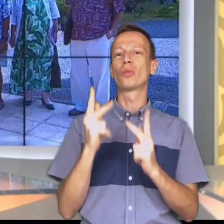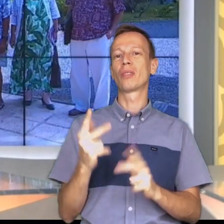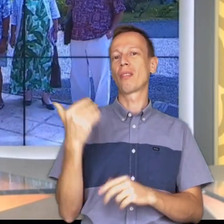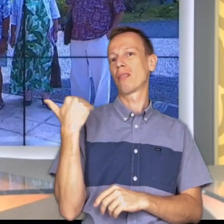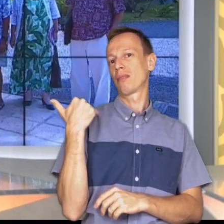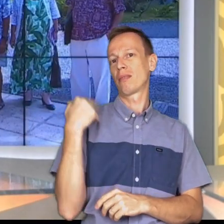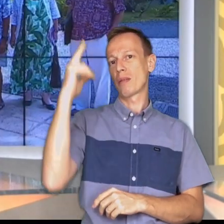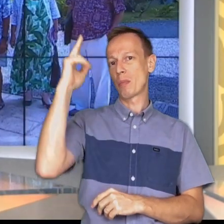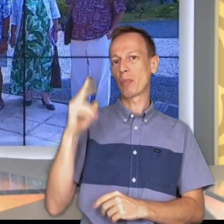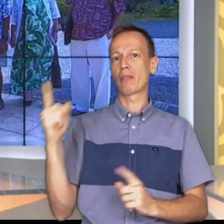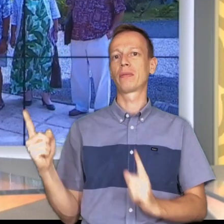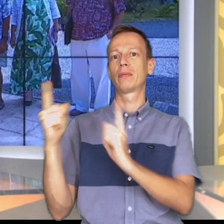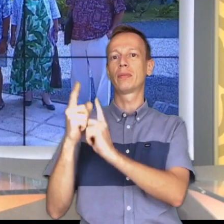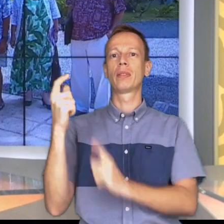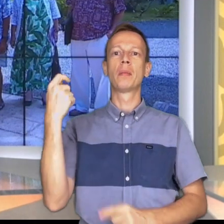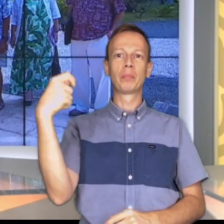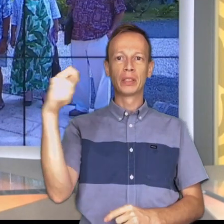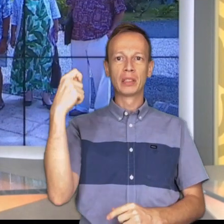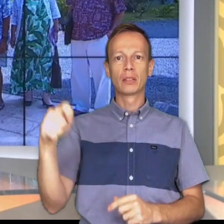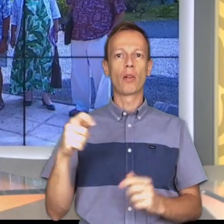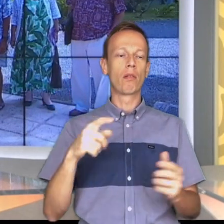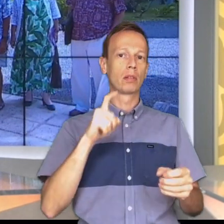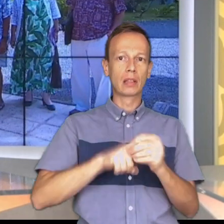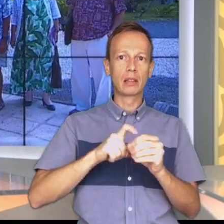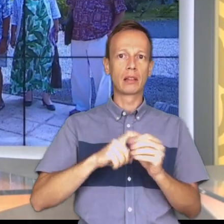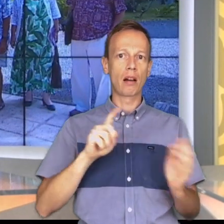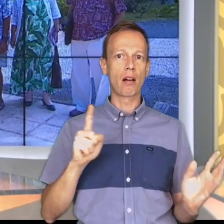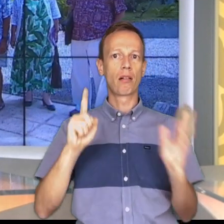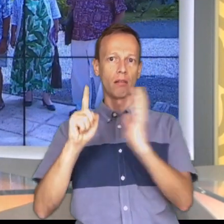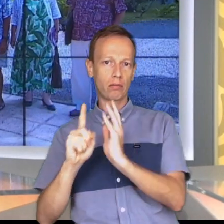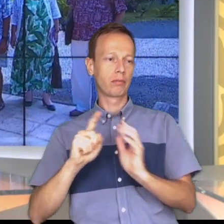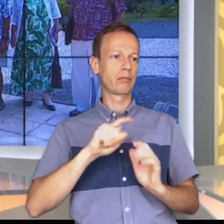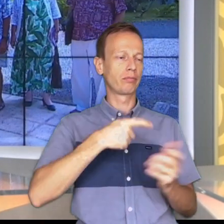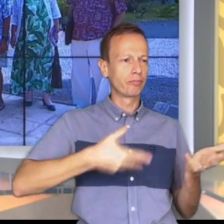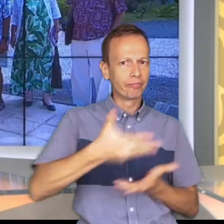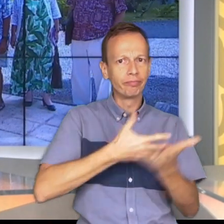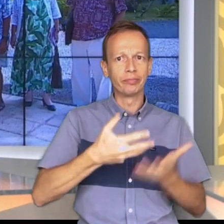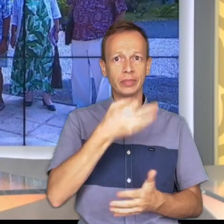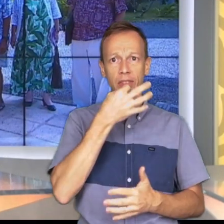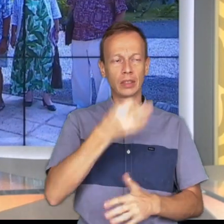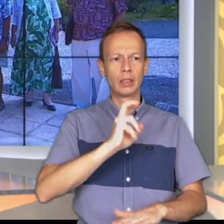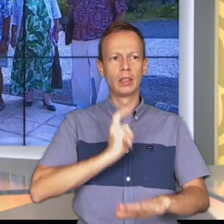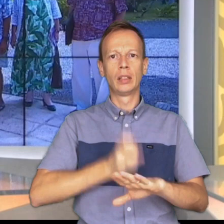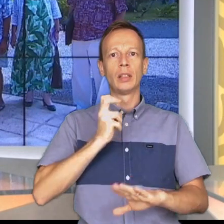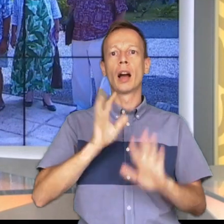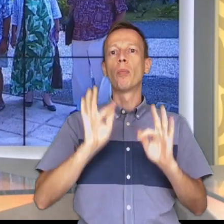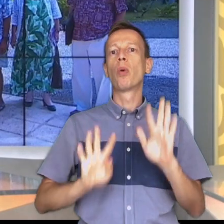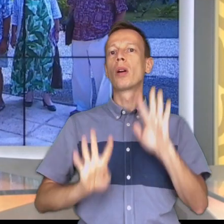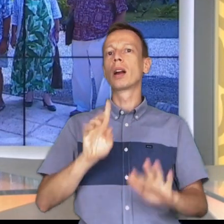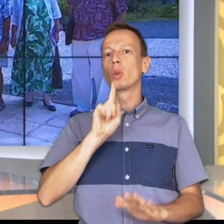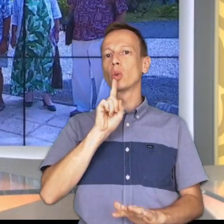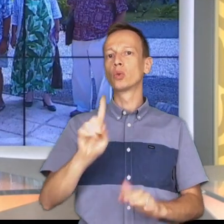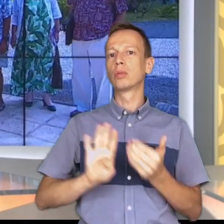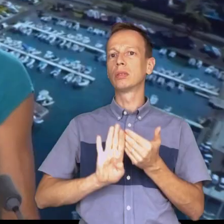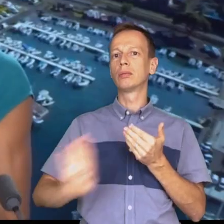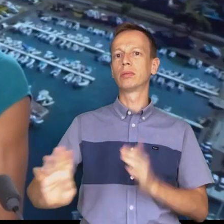Édouard Fritsch. Édouard Fritsch qui a confirmé ce matin qu'il est hors de question de réinstaurer la quatorzaine